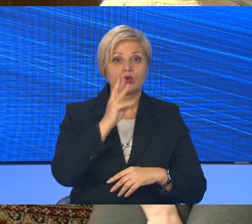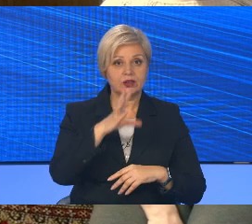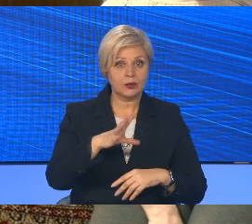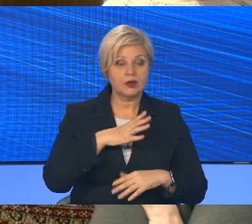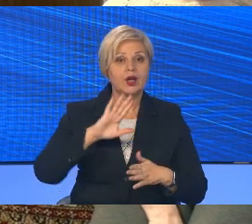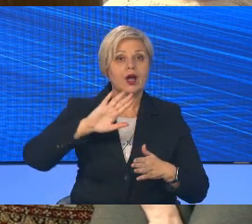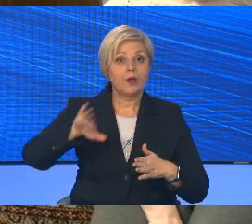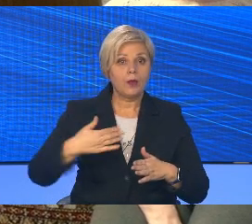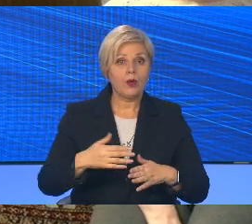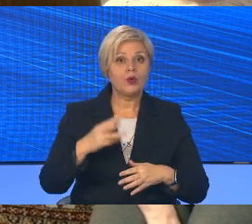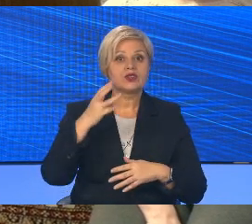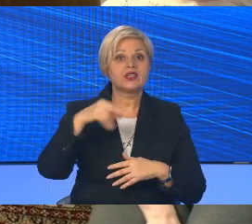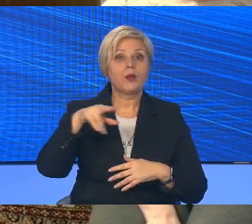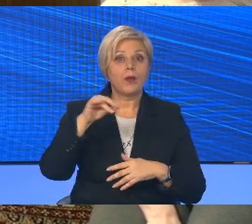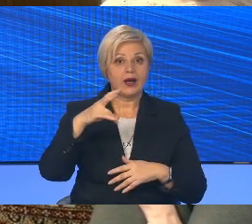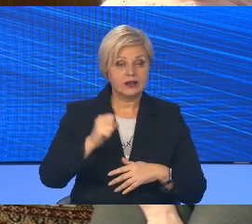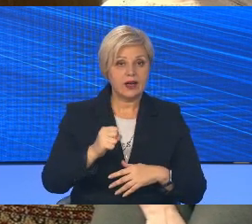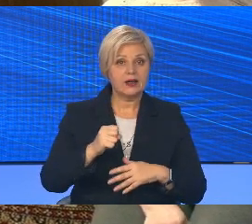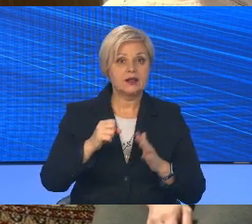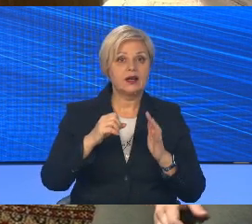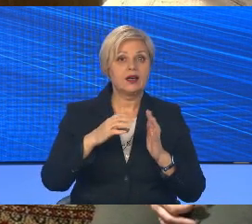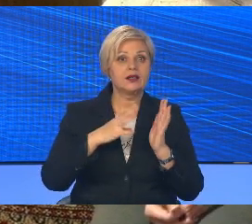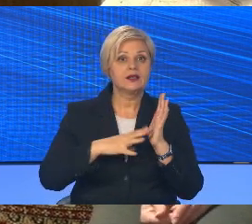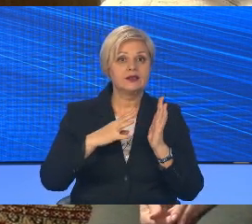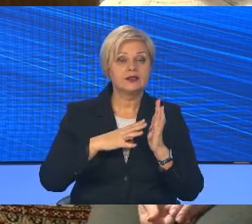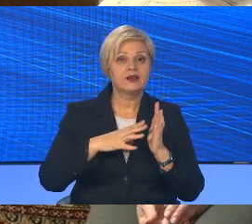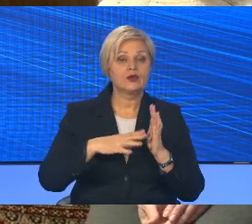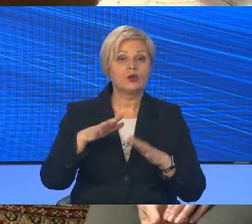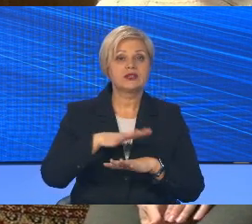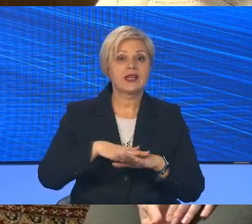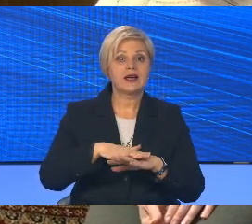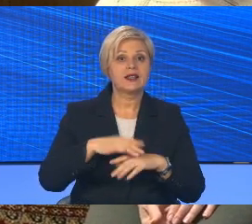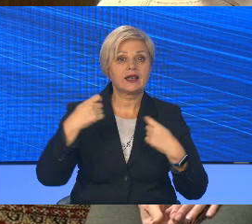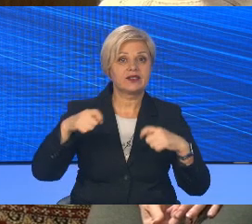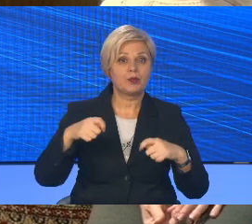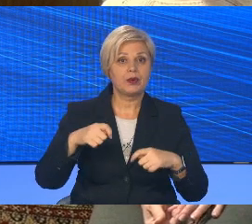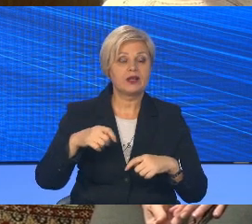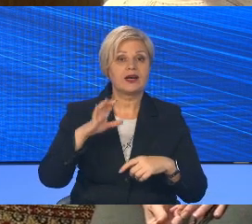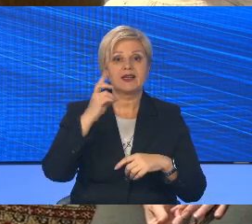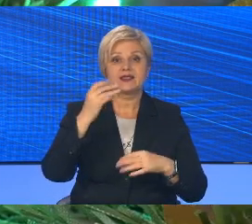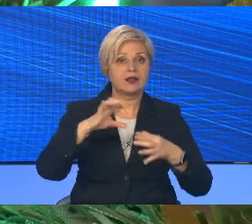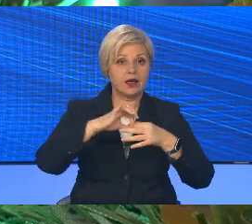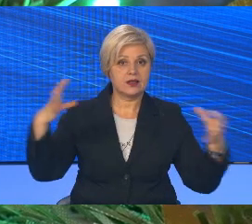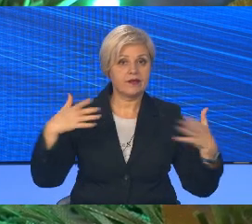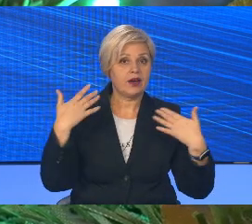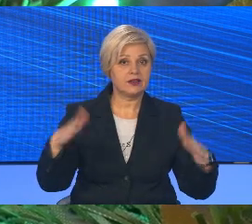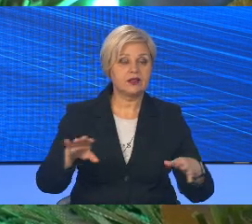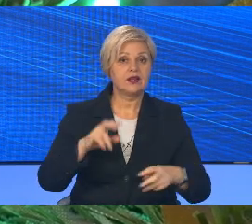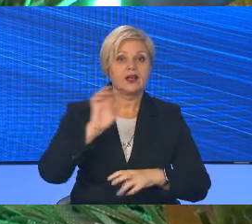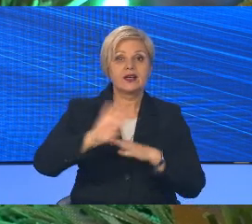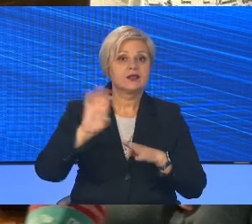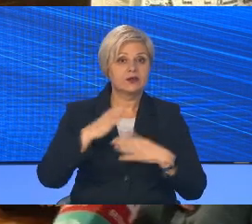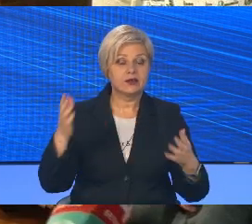после Майдана, естественно, 90 рынков сбыта СНГ, связи разорвались, все, сбыта нет, заводы останавливаются,